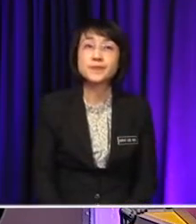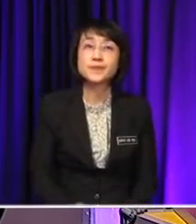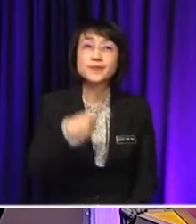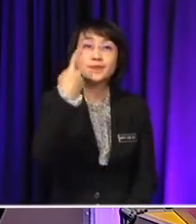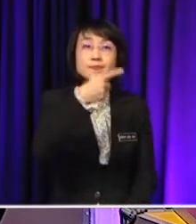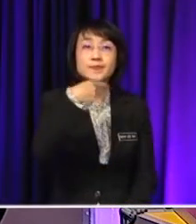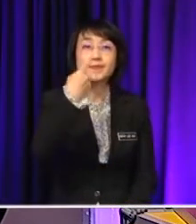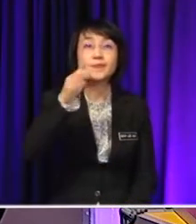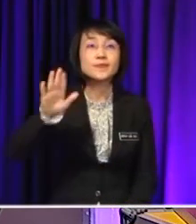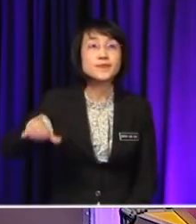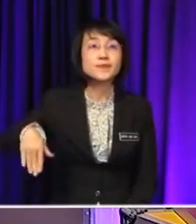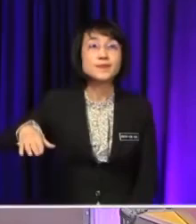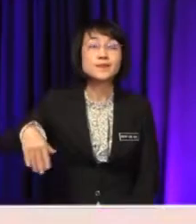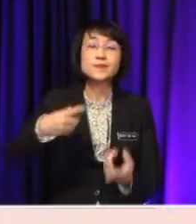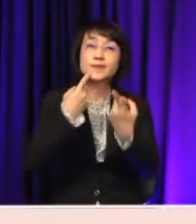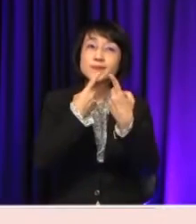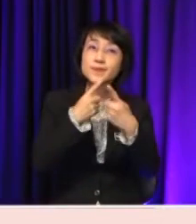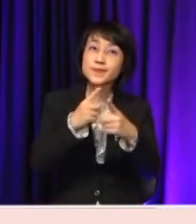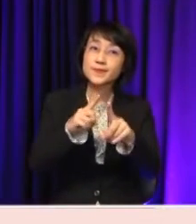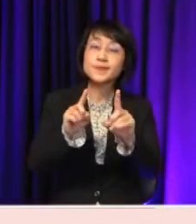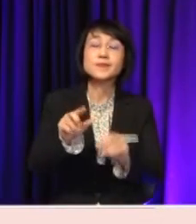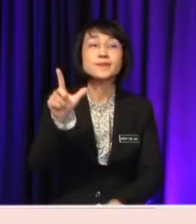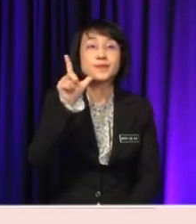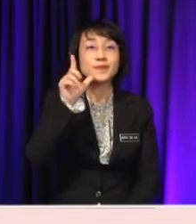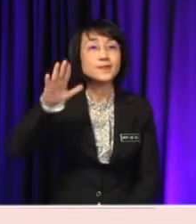nah beda sudah anak-anak sudah